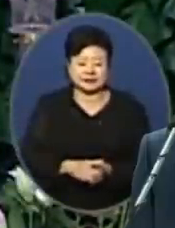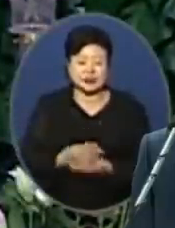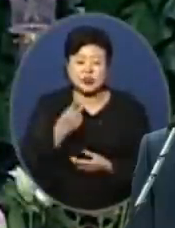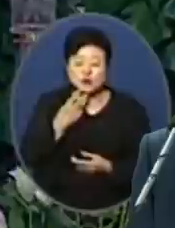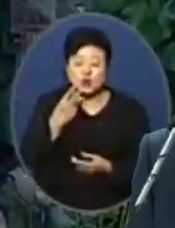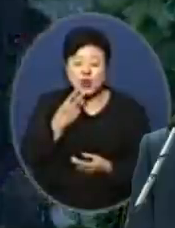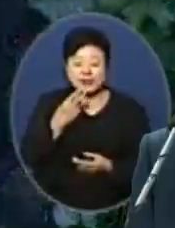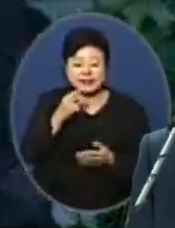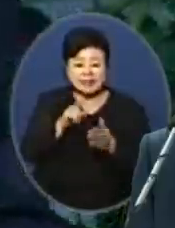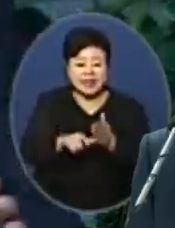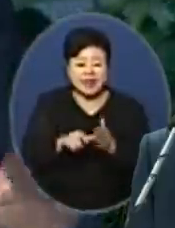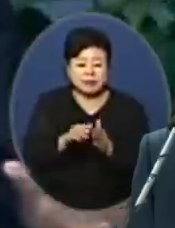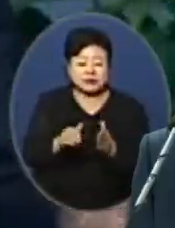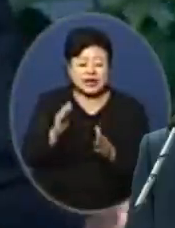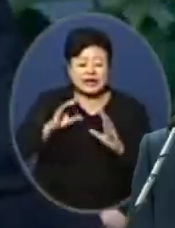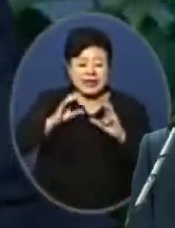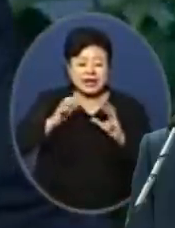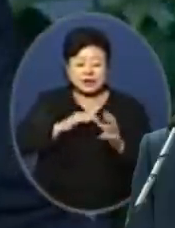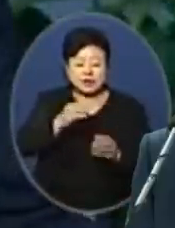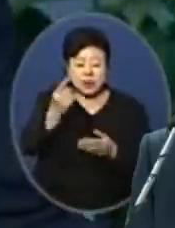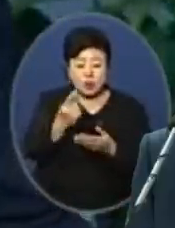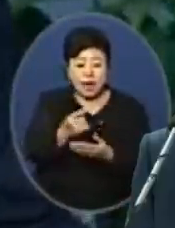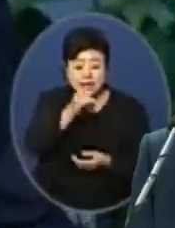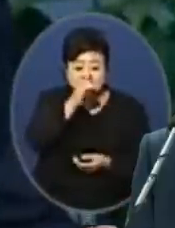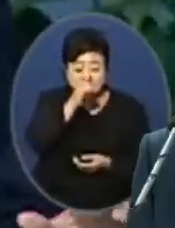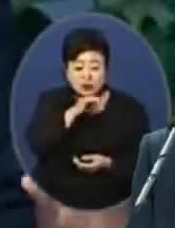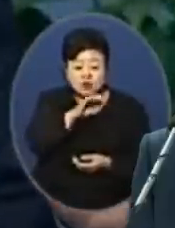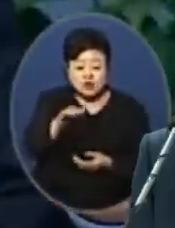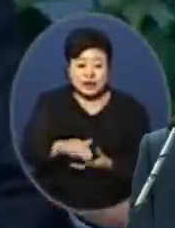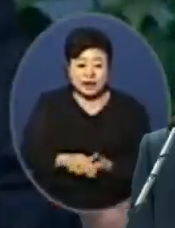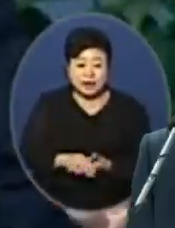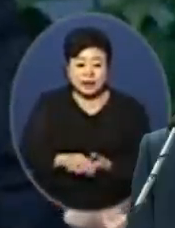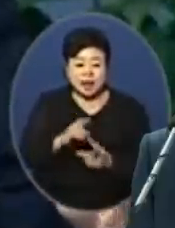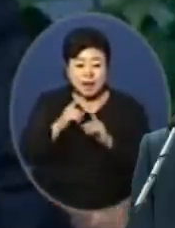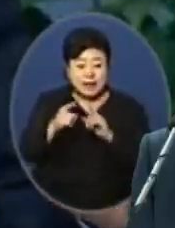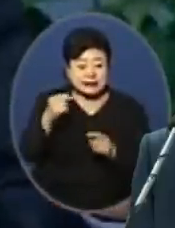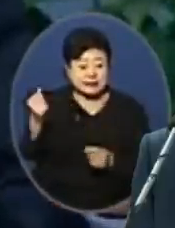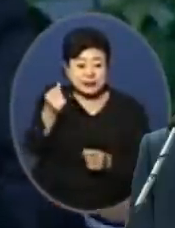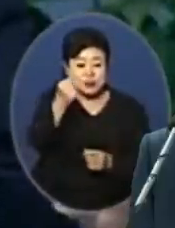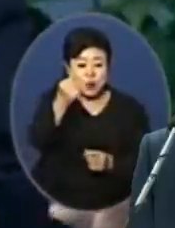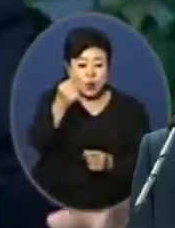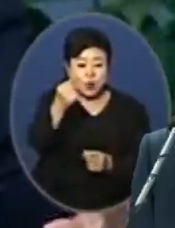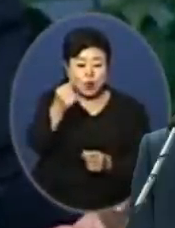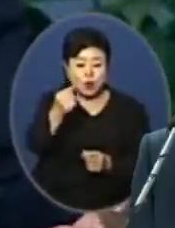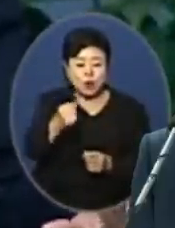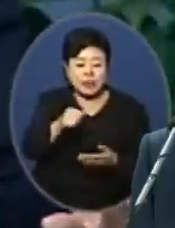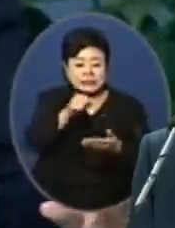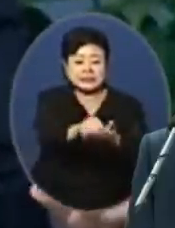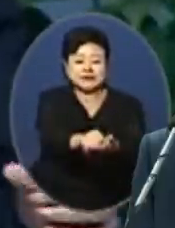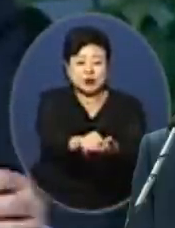요한 때부터 지금까지 천국이 우리에게 와 있는데 우리가 말씀으로